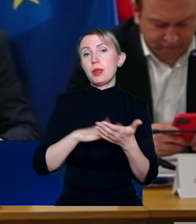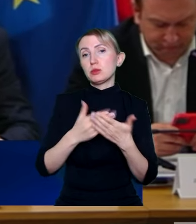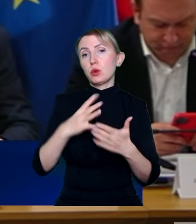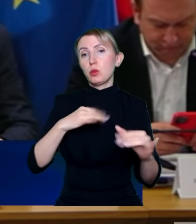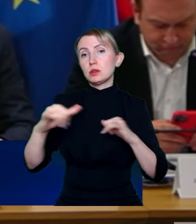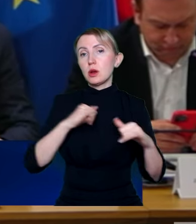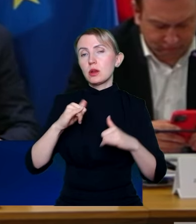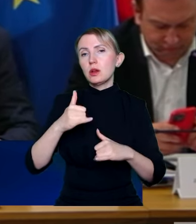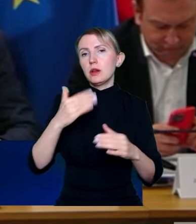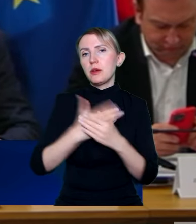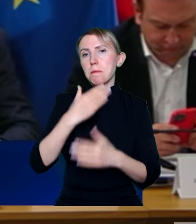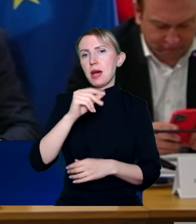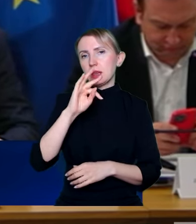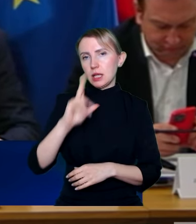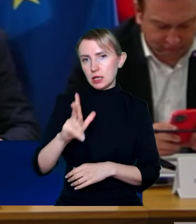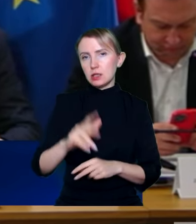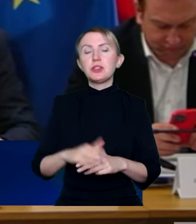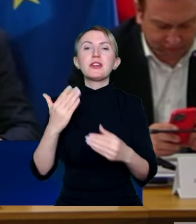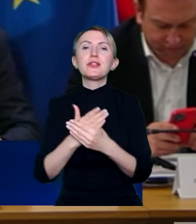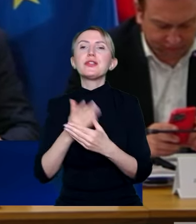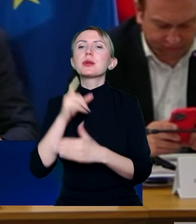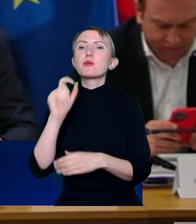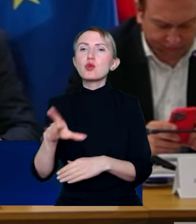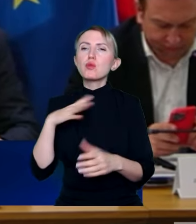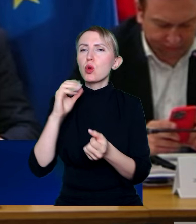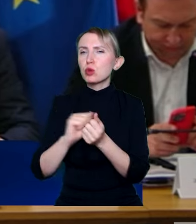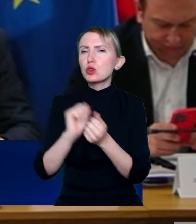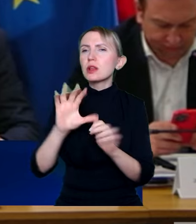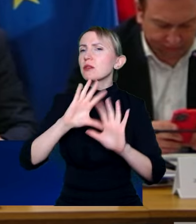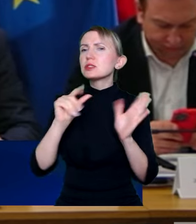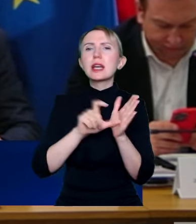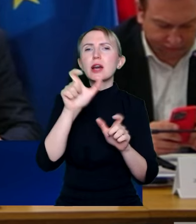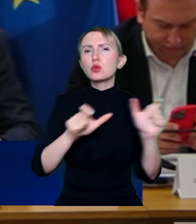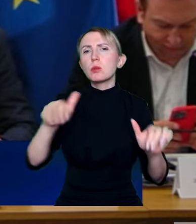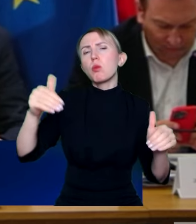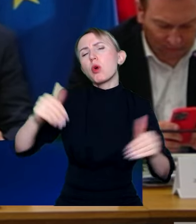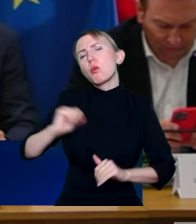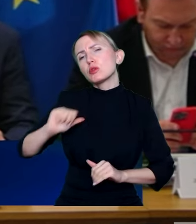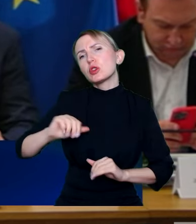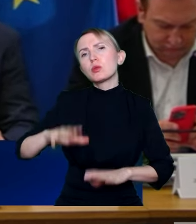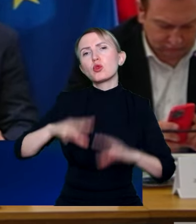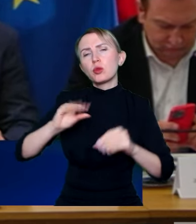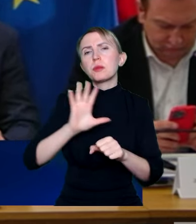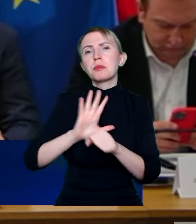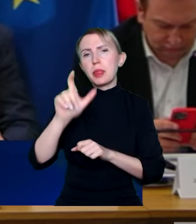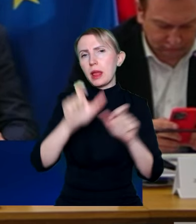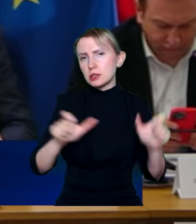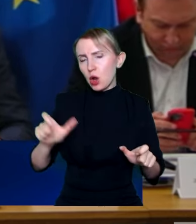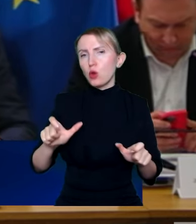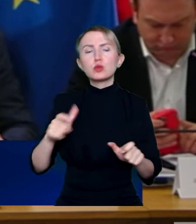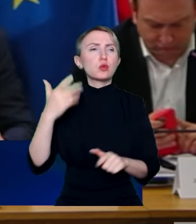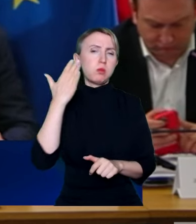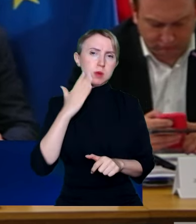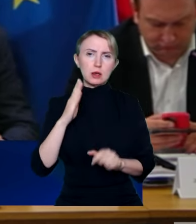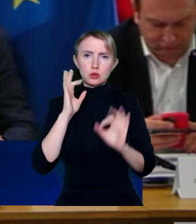firmą Matic i po stronie tej firmy były, ale te wszystkie kandydatury mogą poczekać, tych pierwszych 15 osób, to jest bardzo